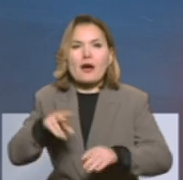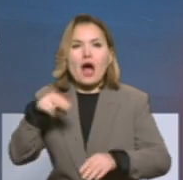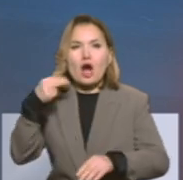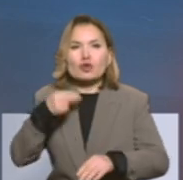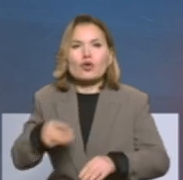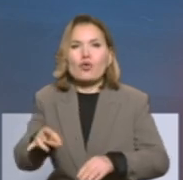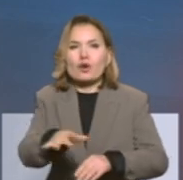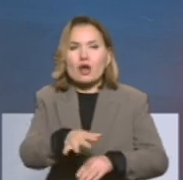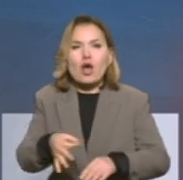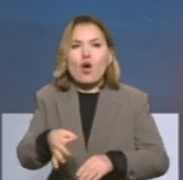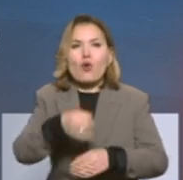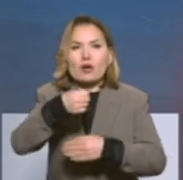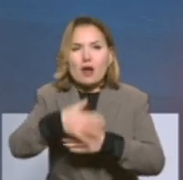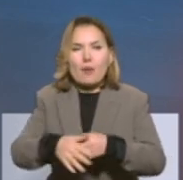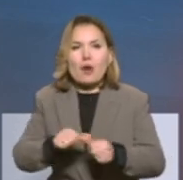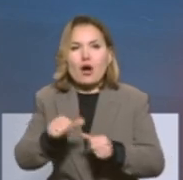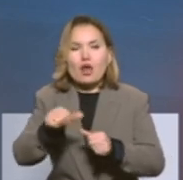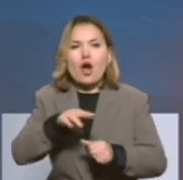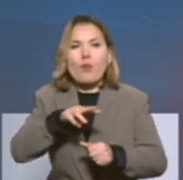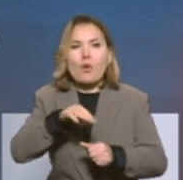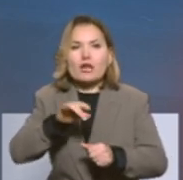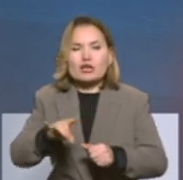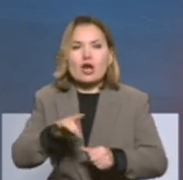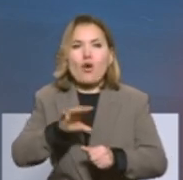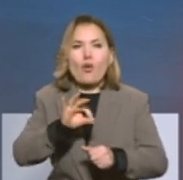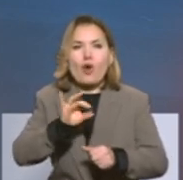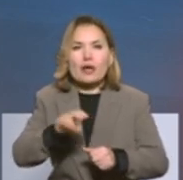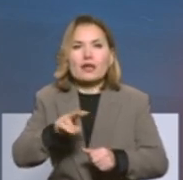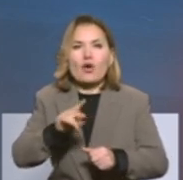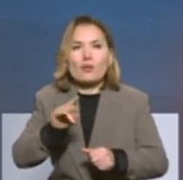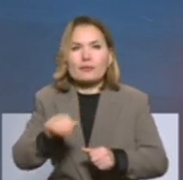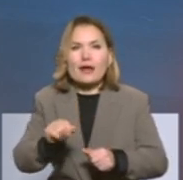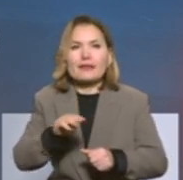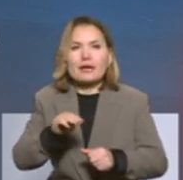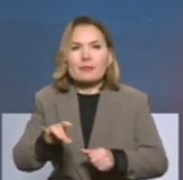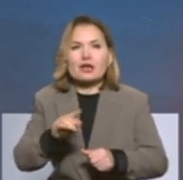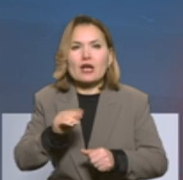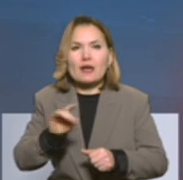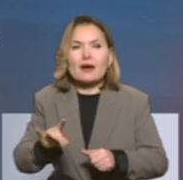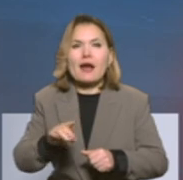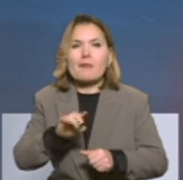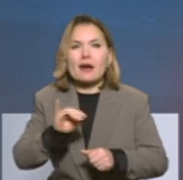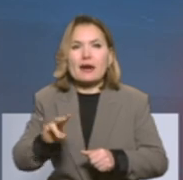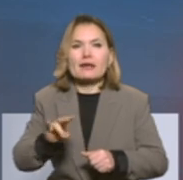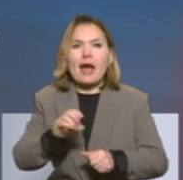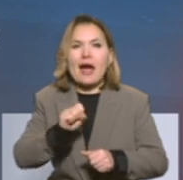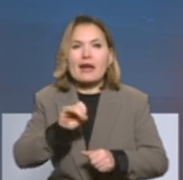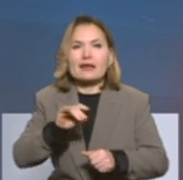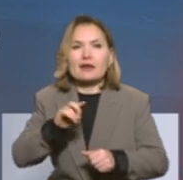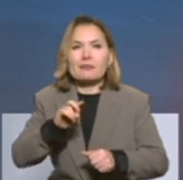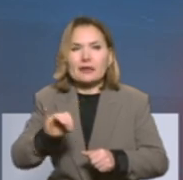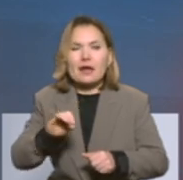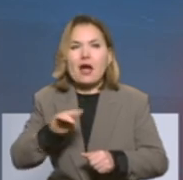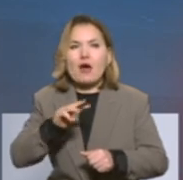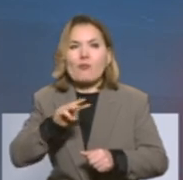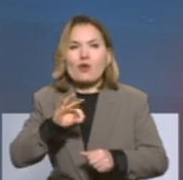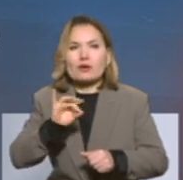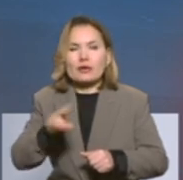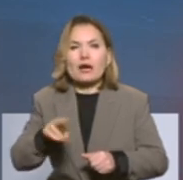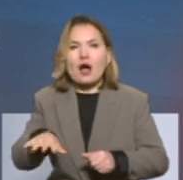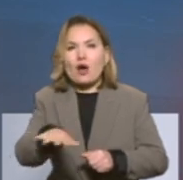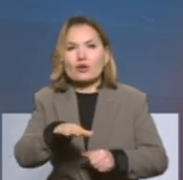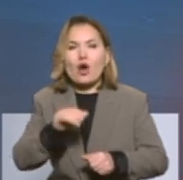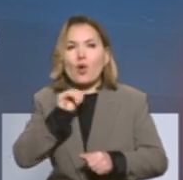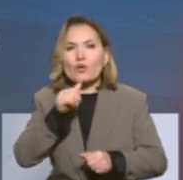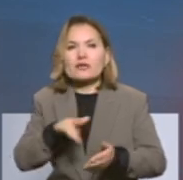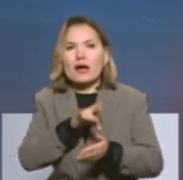өңірінде облыс орталығынан бөлек Мұғалжар, Ойыл, Қобда, Темір, Шалқар, Байғанин, Әйтеке би, Мәртек аудандары,